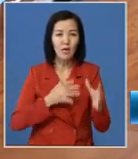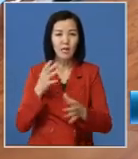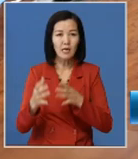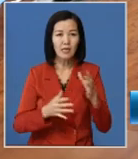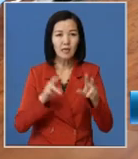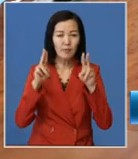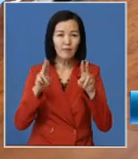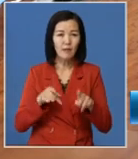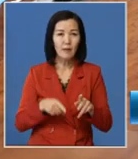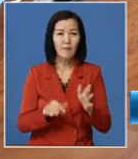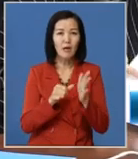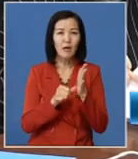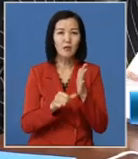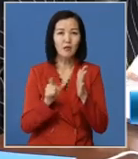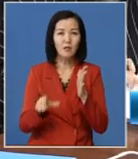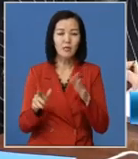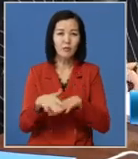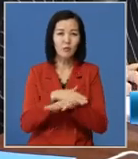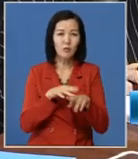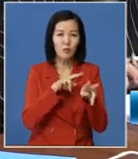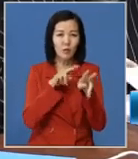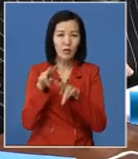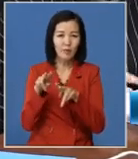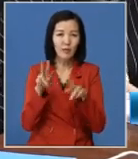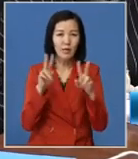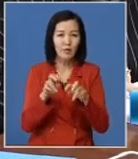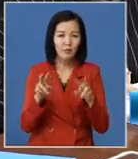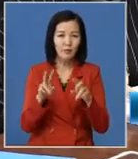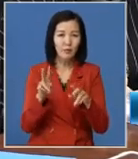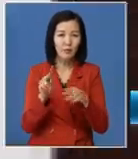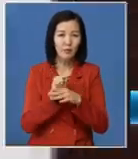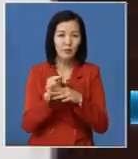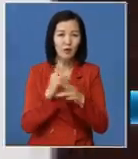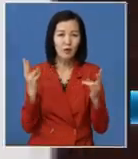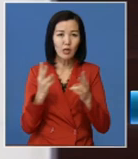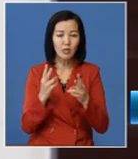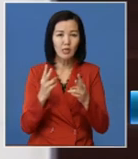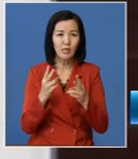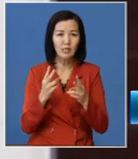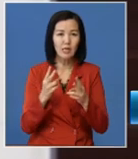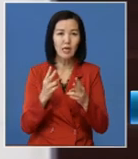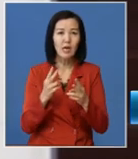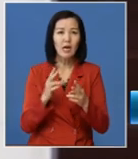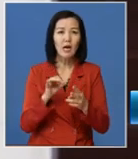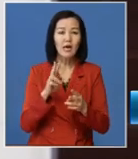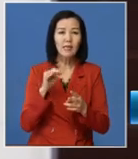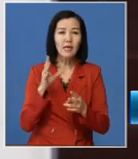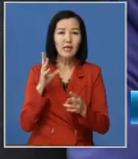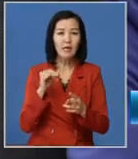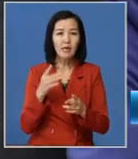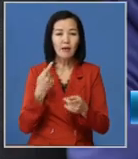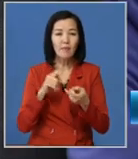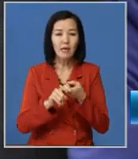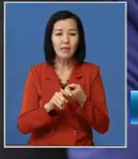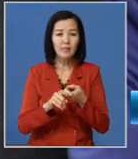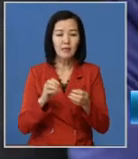маман 1600-ден аса тұрғынды қарау керек. Басқосуда дәрігерлердің қателігінен көз жұмған Анархан Қырғызбаеваға қатысты